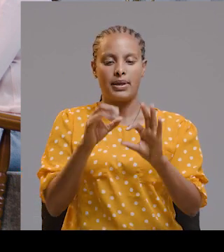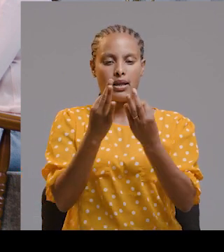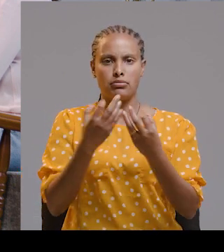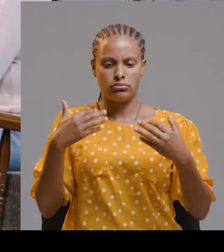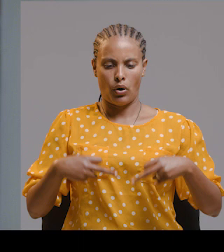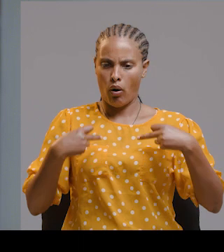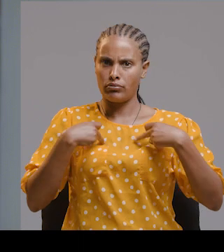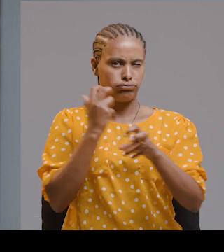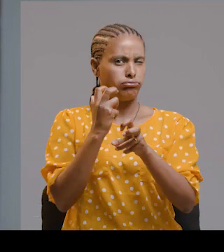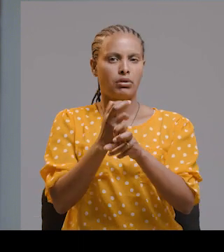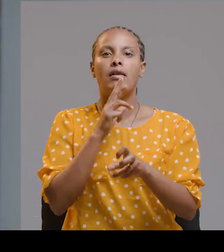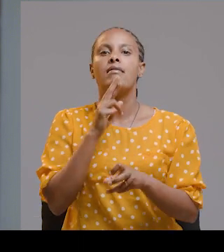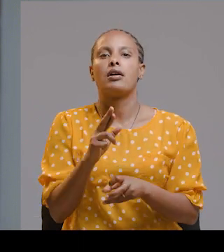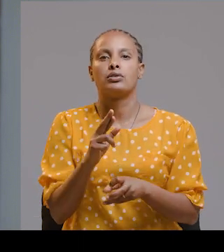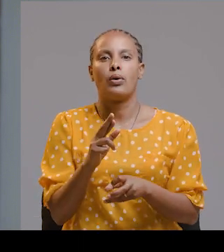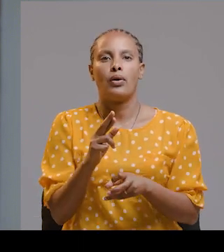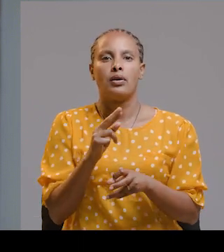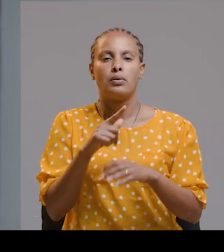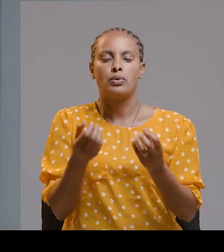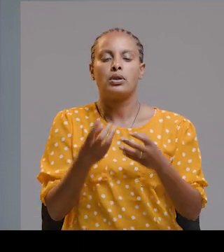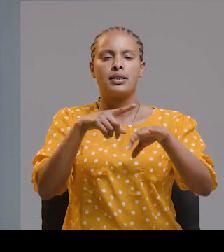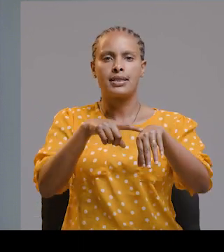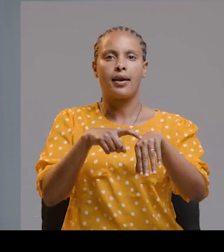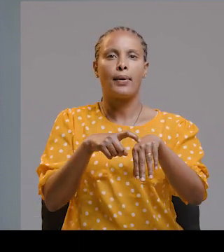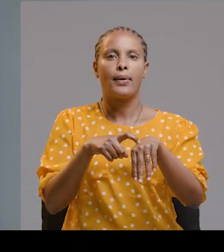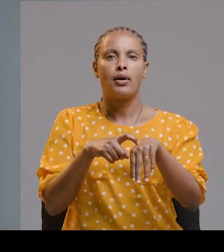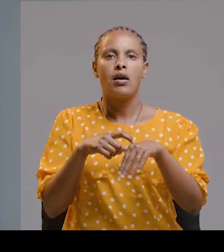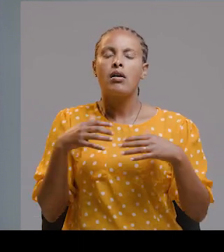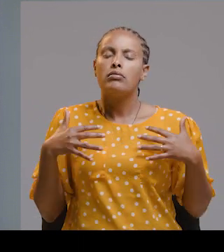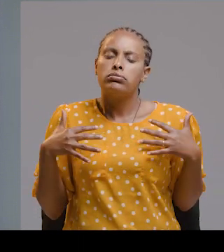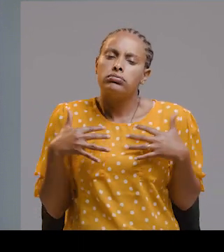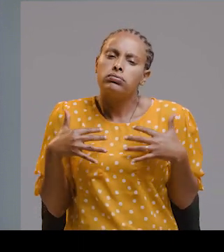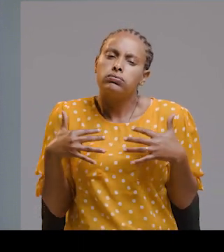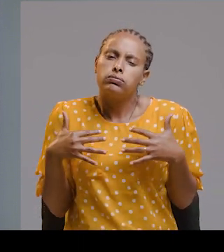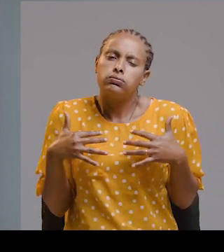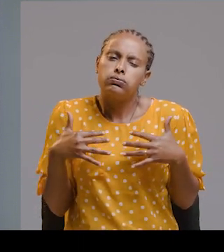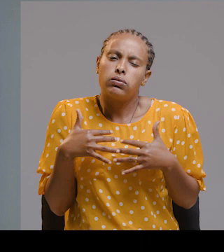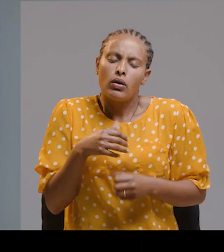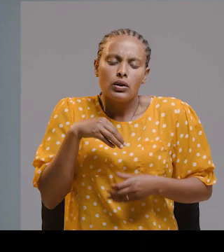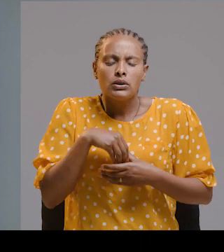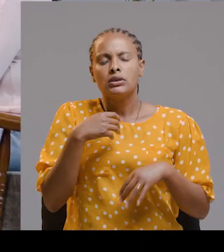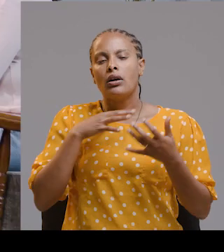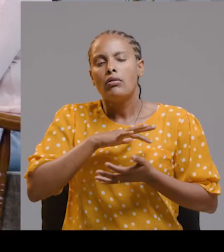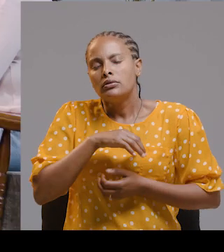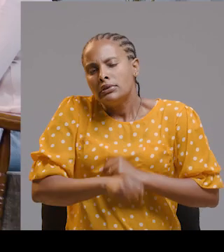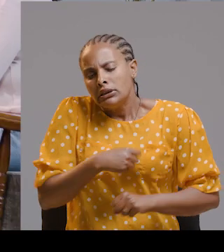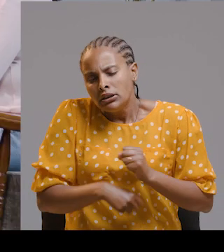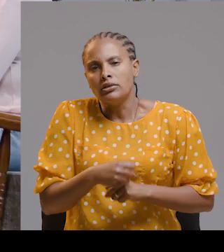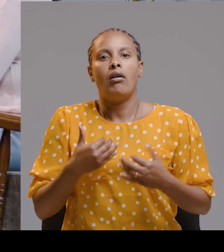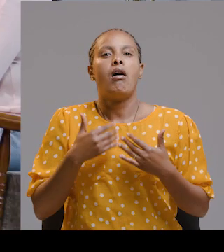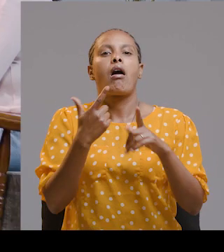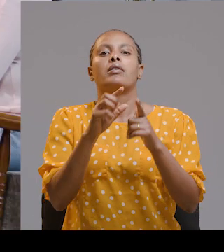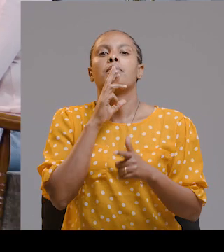سواچن لیویتم میاسگارلو. بزرگ زی فرات میفترالو استاچن فراتن مشهبرن میفتراینات